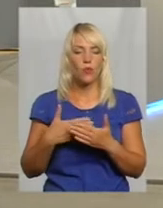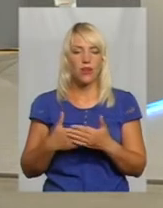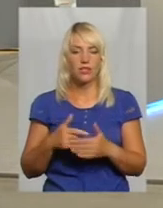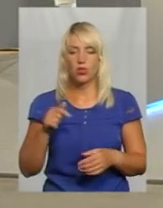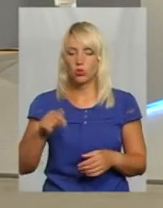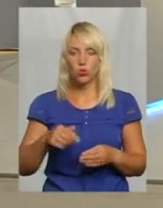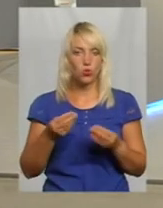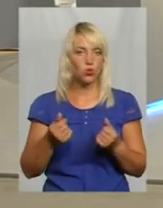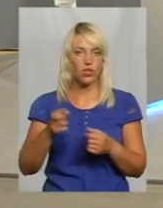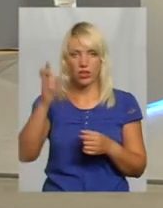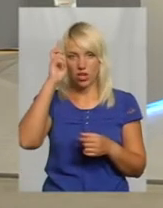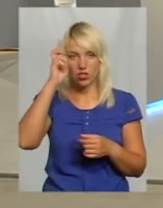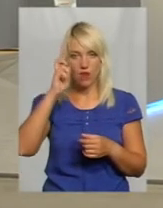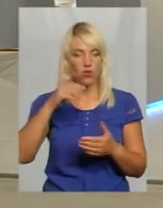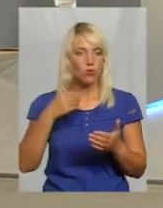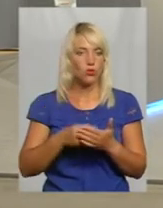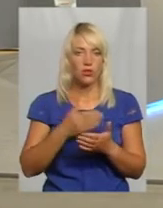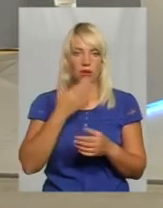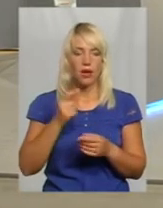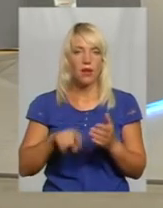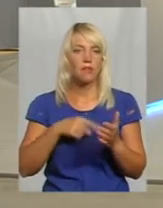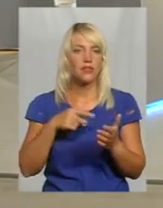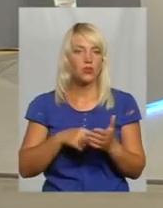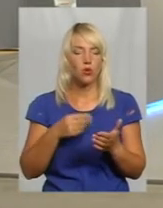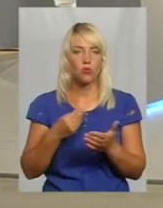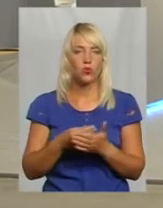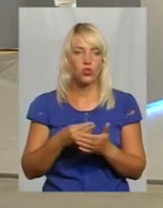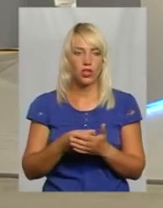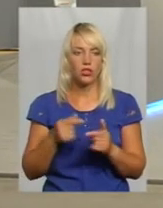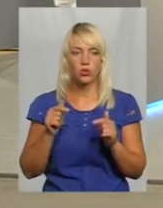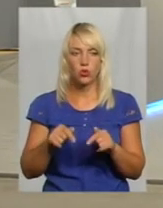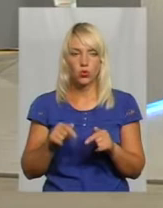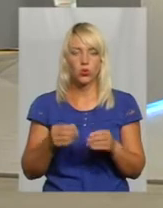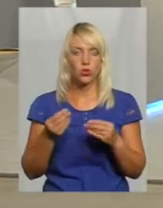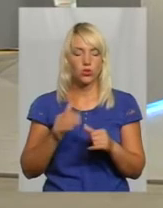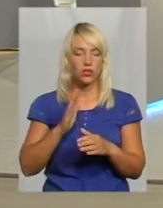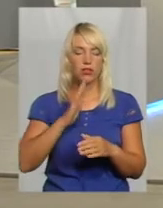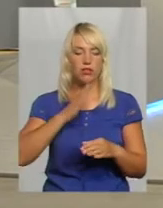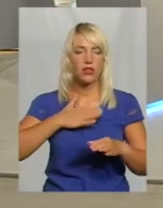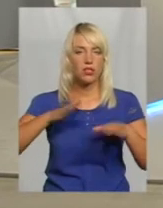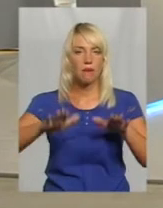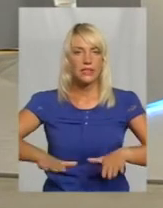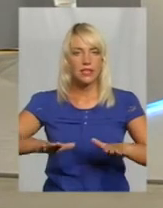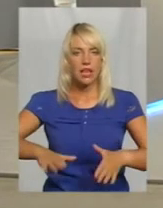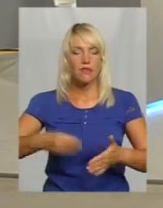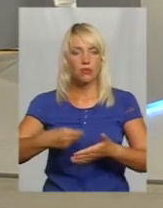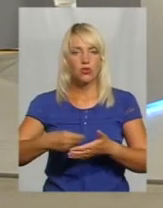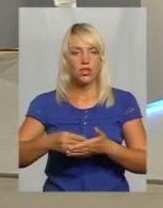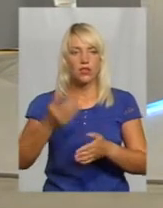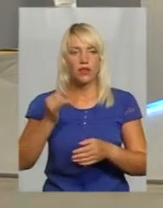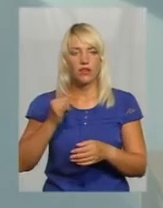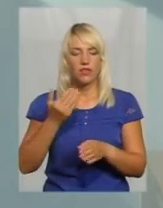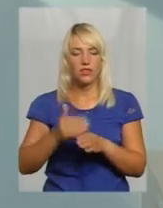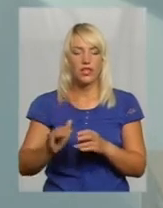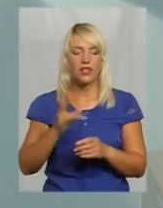державного бюджету немає. Міського, я дуже перепрошую, це я. Тут кошти тільки міського з нашого місцевого бюджету, виділені сесією міської